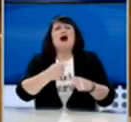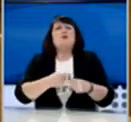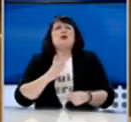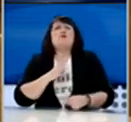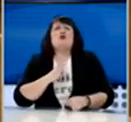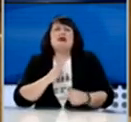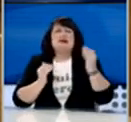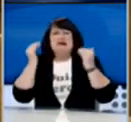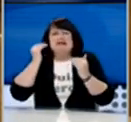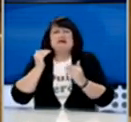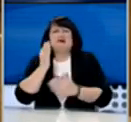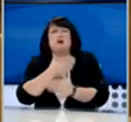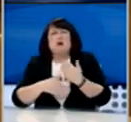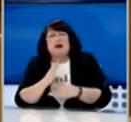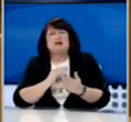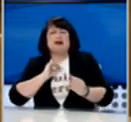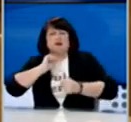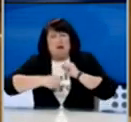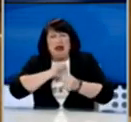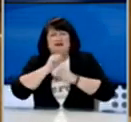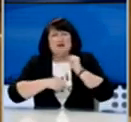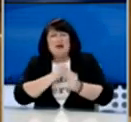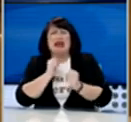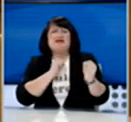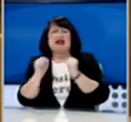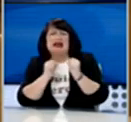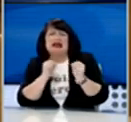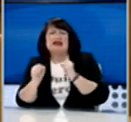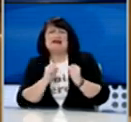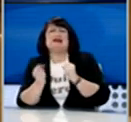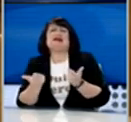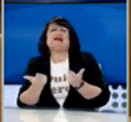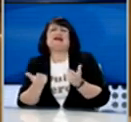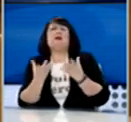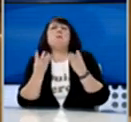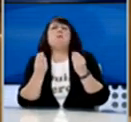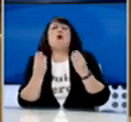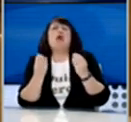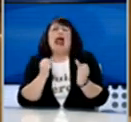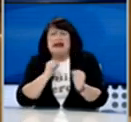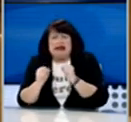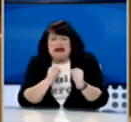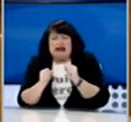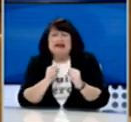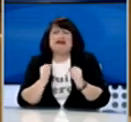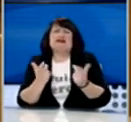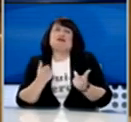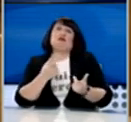πολίτη που παλεύει εξουθενωμένος μέσα στην κρίση στη δύνη της πολυκροτη